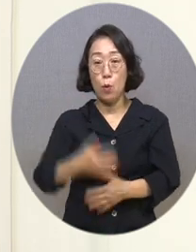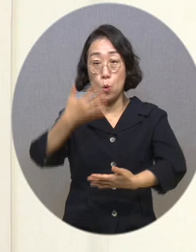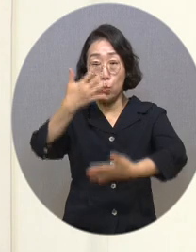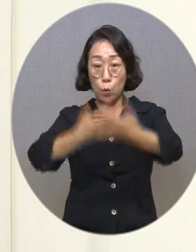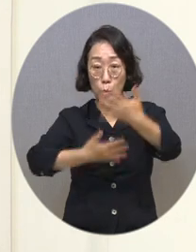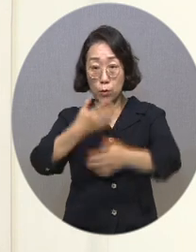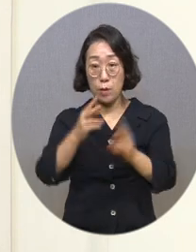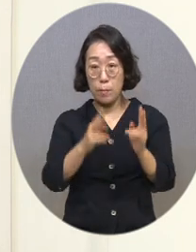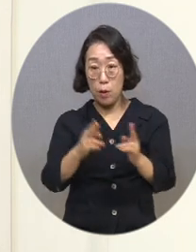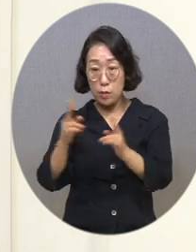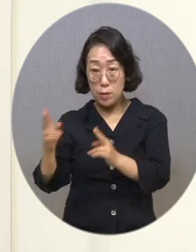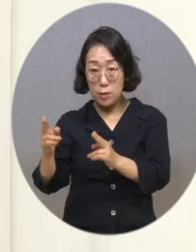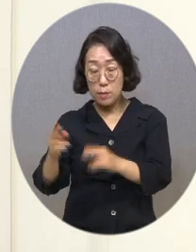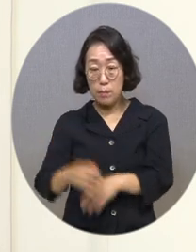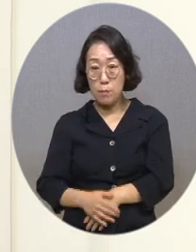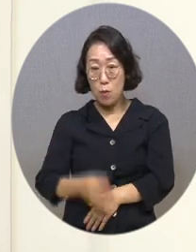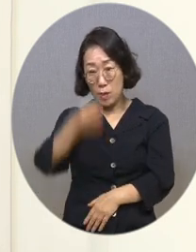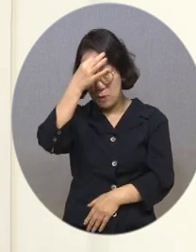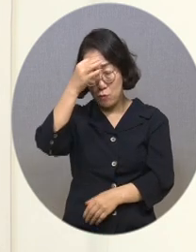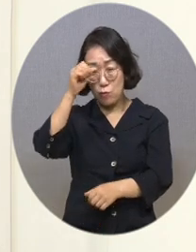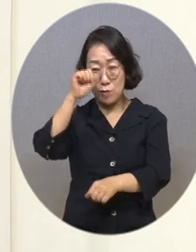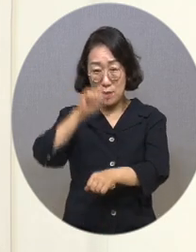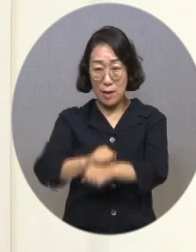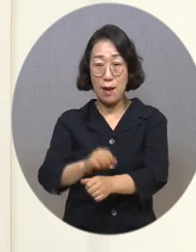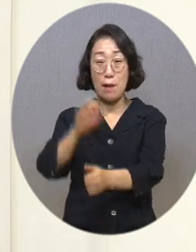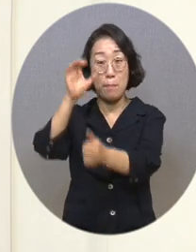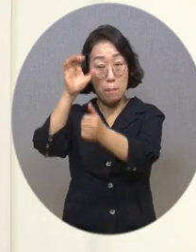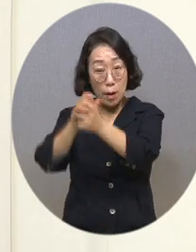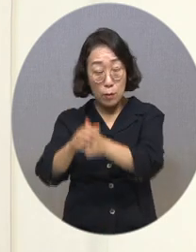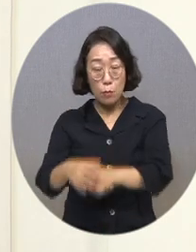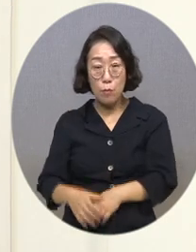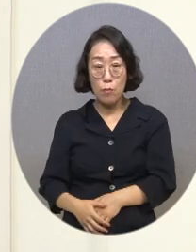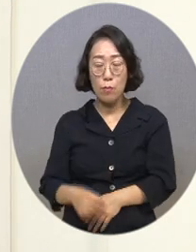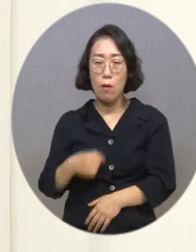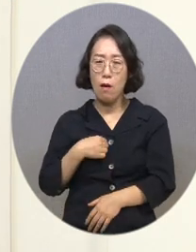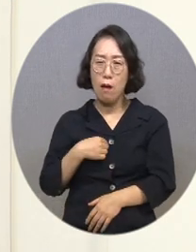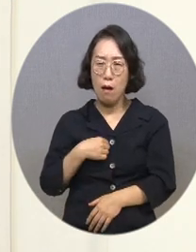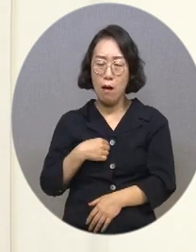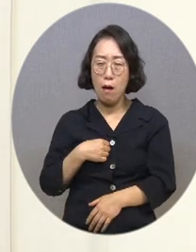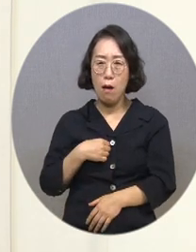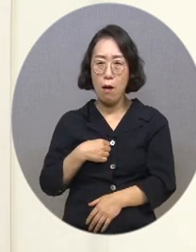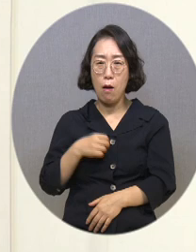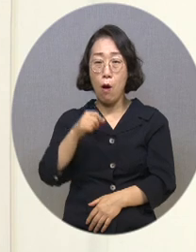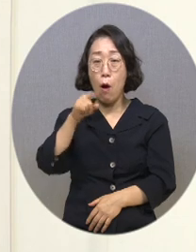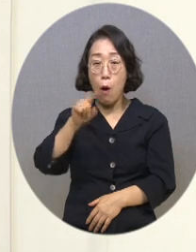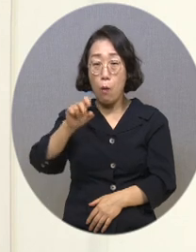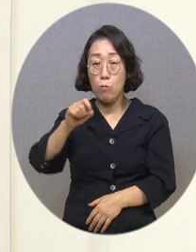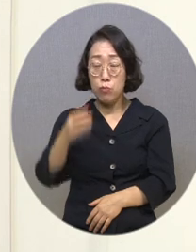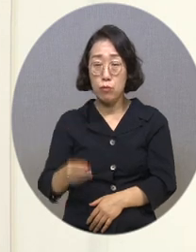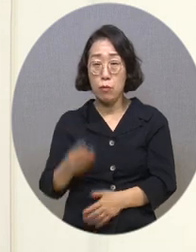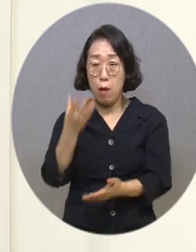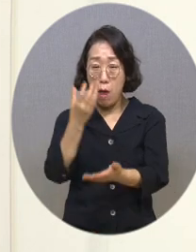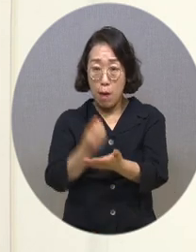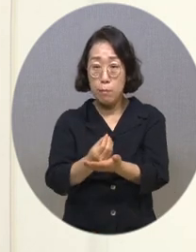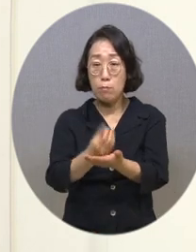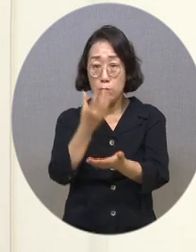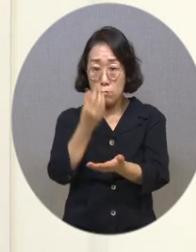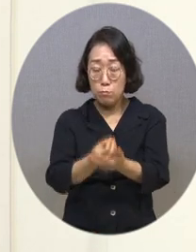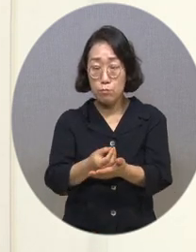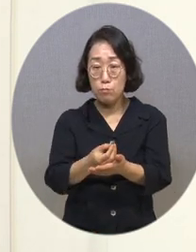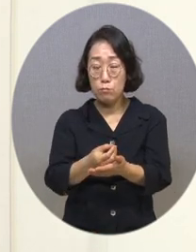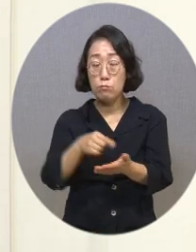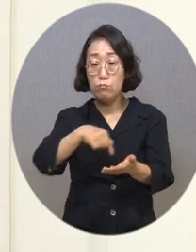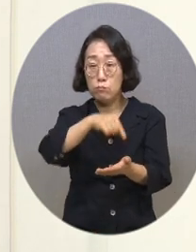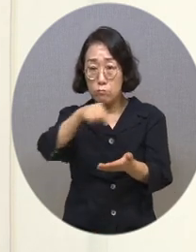편집을 전문가가 한다 생각하지만 그냥 일반인이 너무 어플이 잘 나와서 일반인이 클릭만 하면 영상 편집이 다